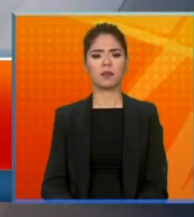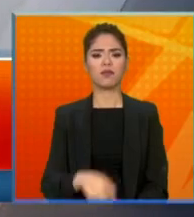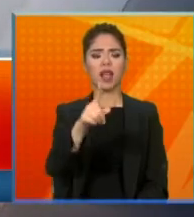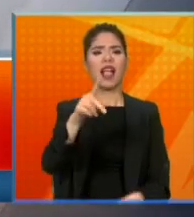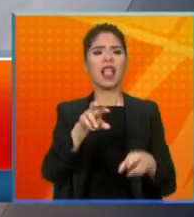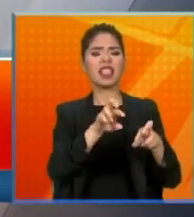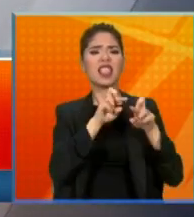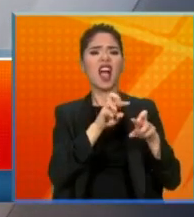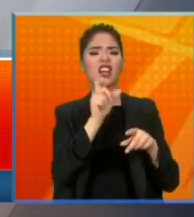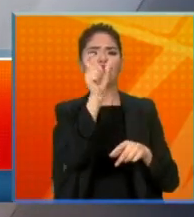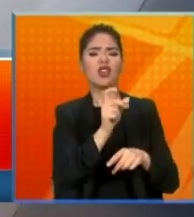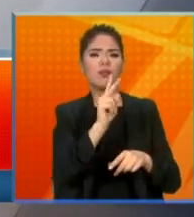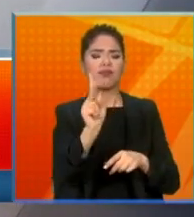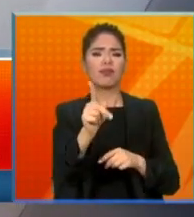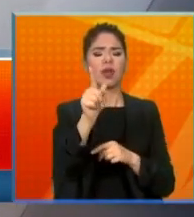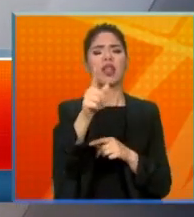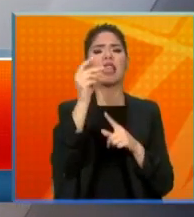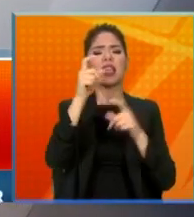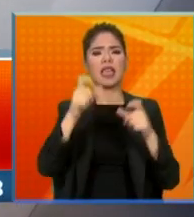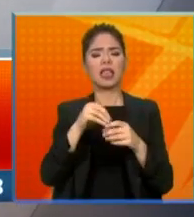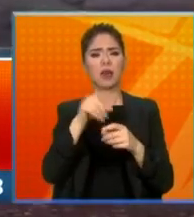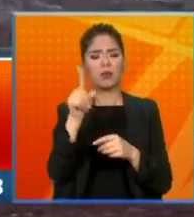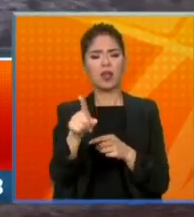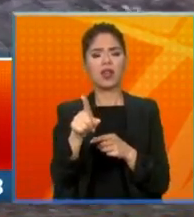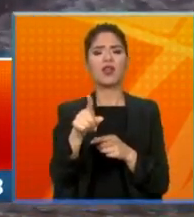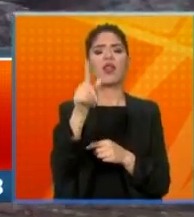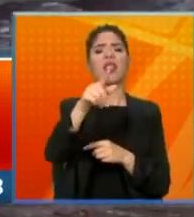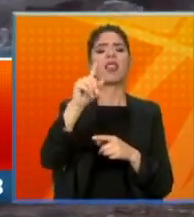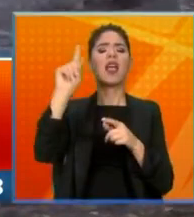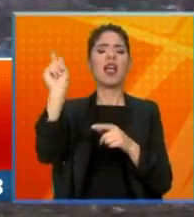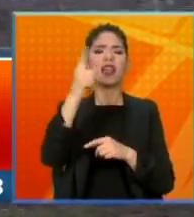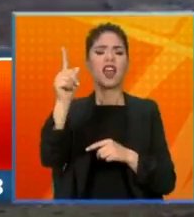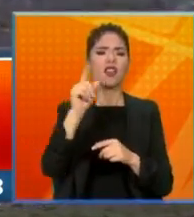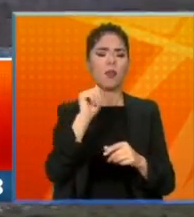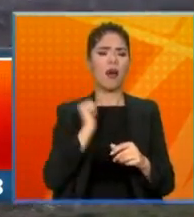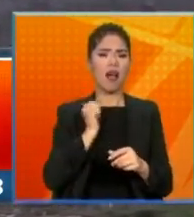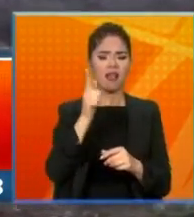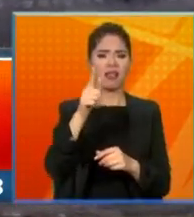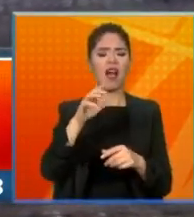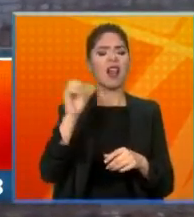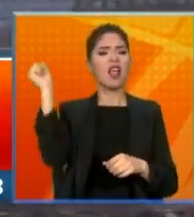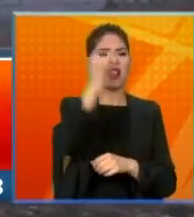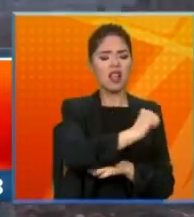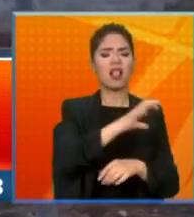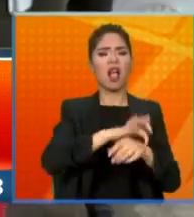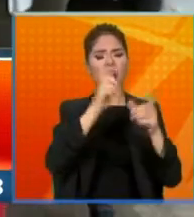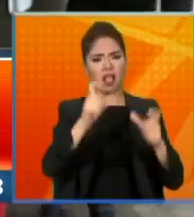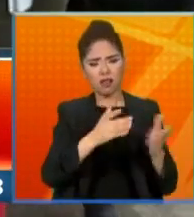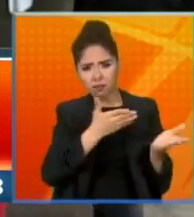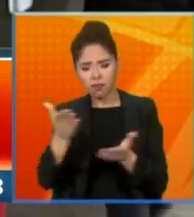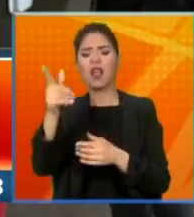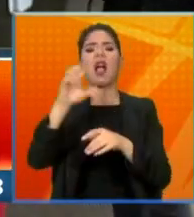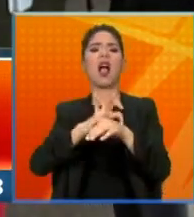Tankçı, sözleşmeli er Mecit Demir, İdlib'de rejim askerlerinin saldırısında yaralanmış, kaldırıldığı hastanede şehit düşmüştü.